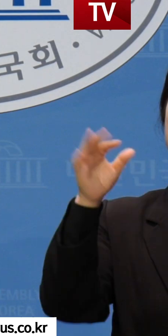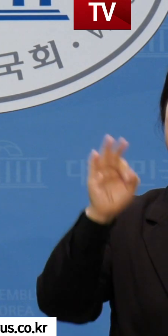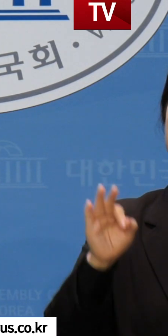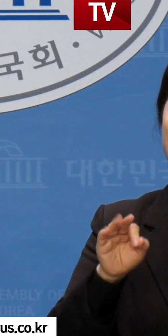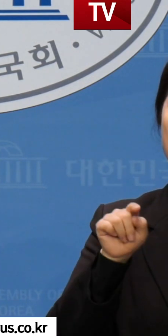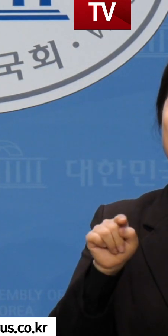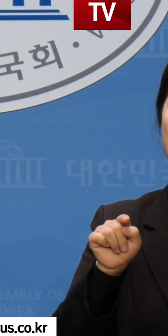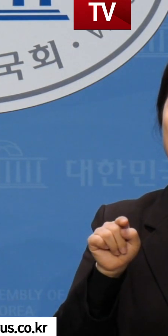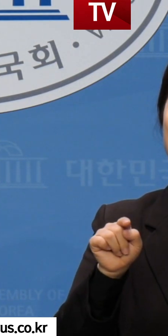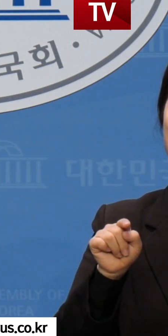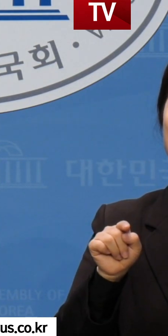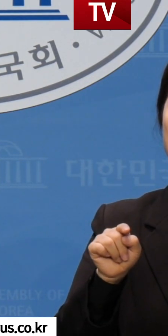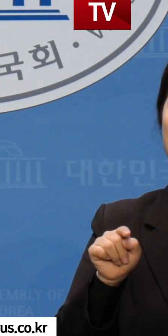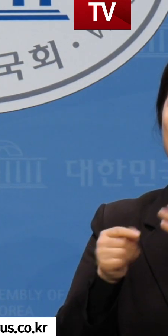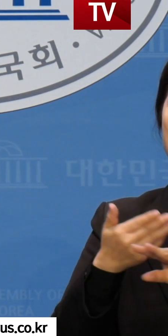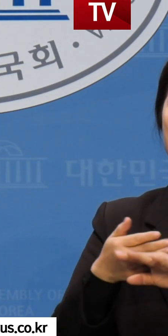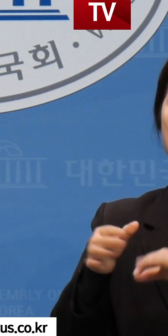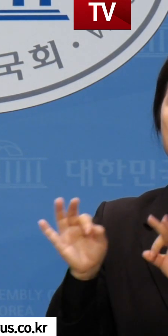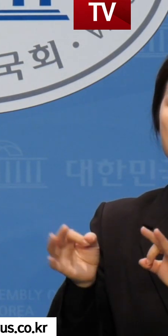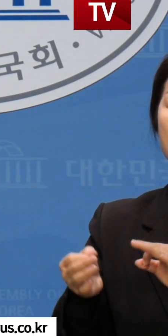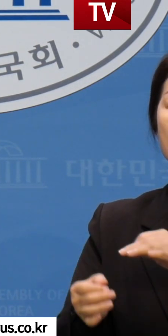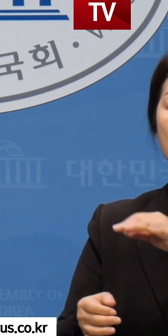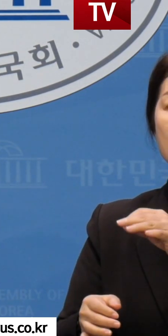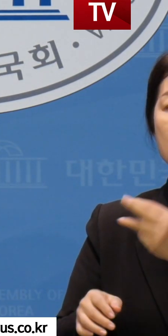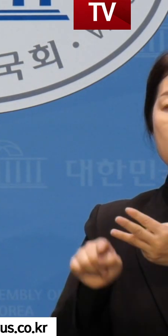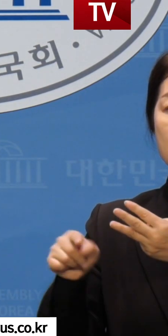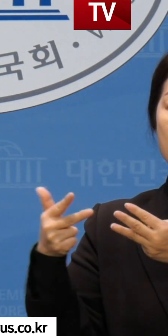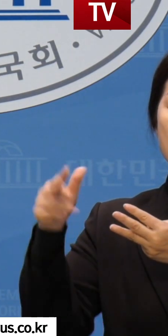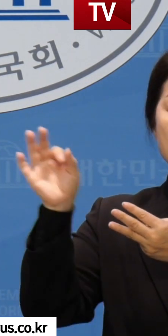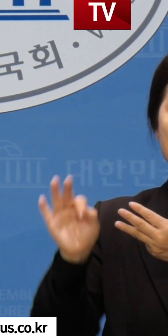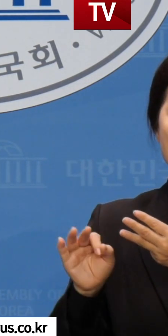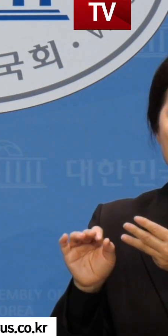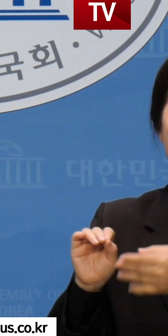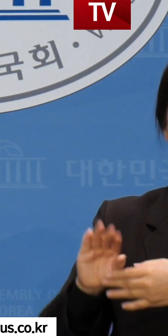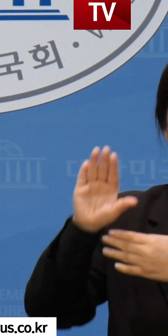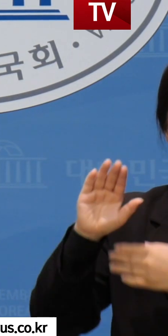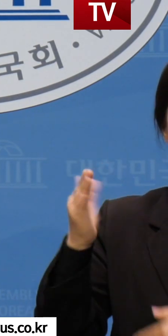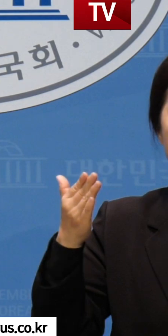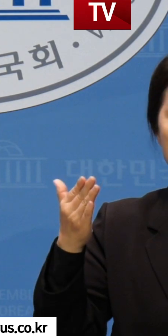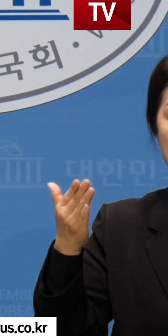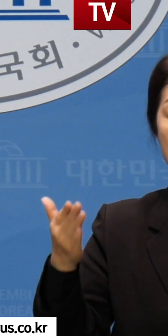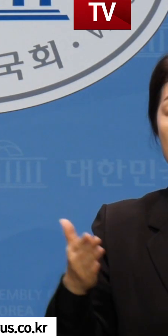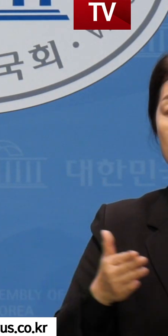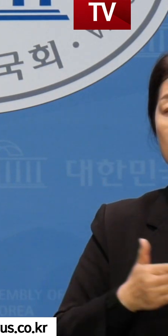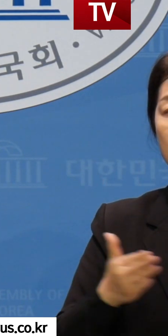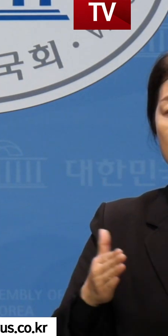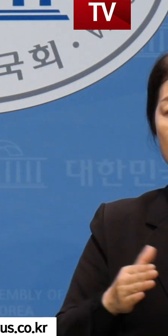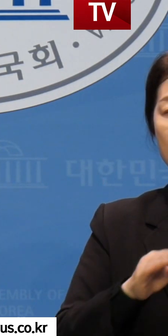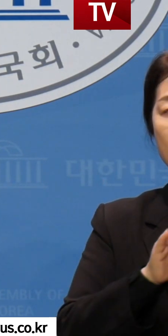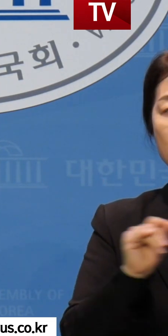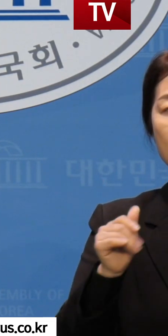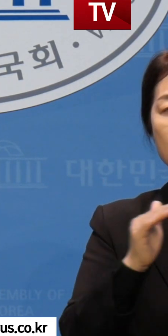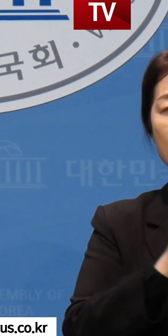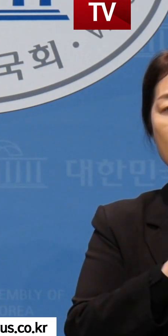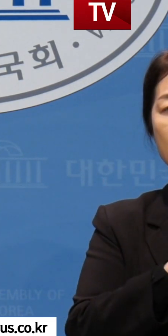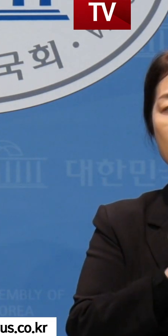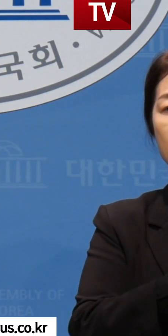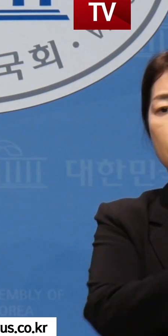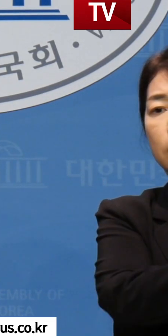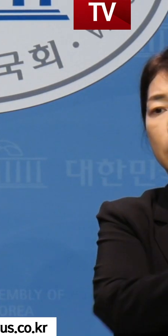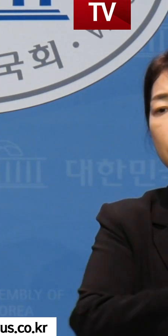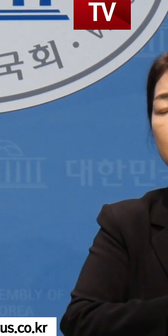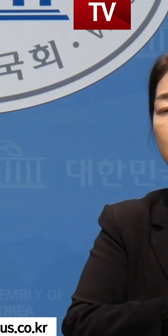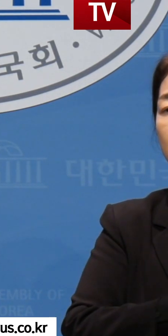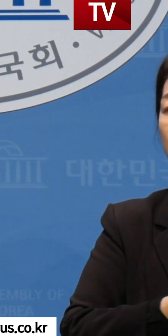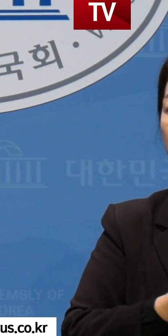4.6%, 여전사가 3.8%를 넘고 있어서 이 부동산 PF